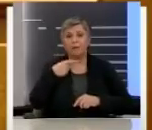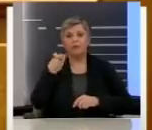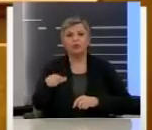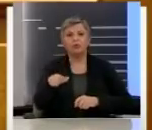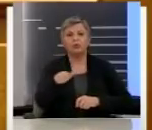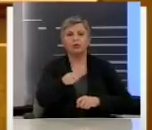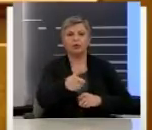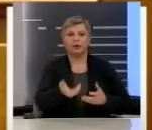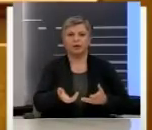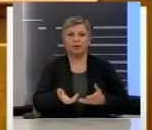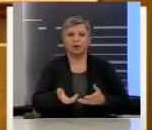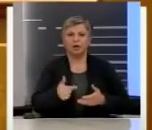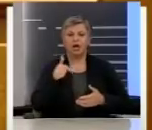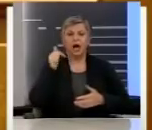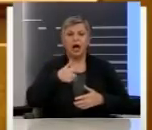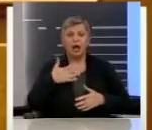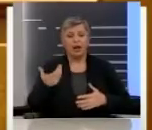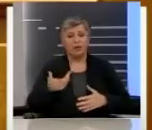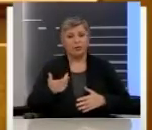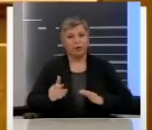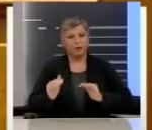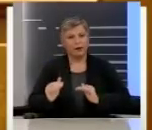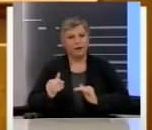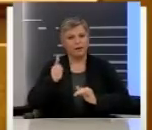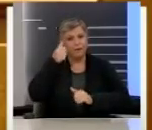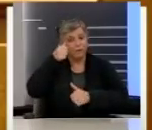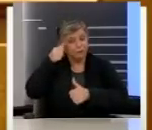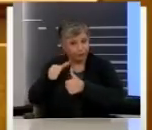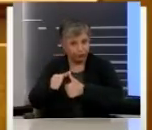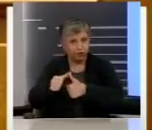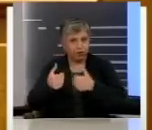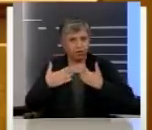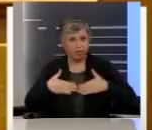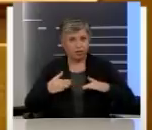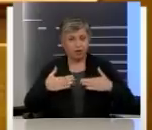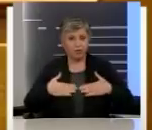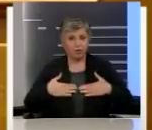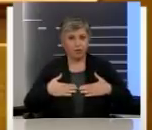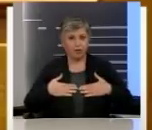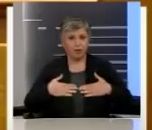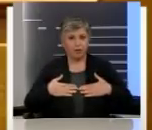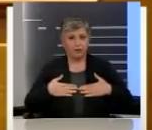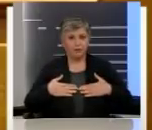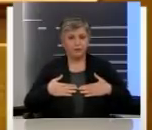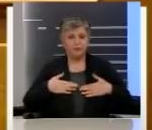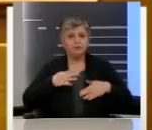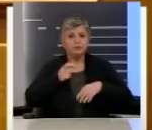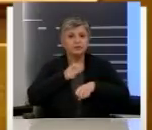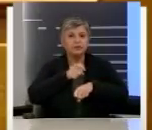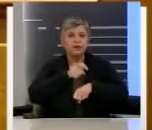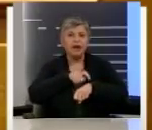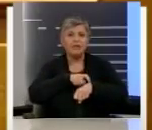στρεβλώσεων ενός συντηρητισμού που καλεί, προσέξτε, όχι μόνο